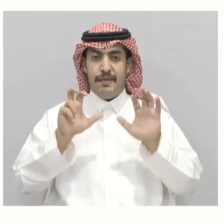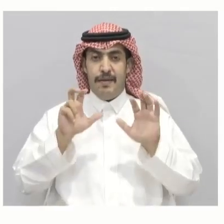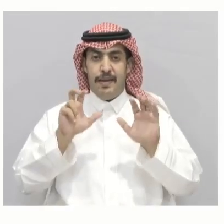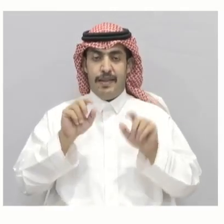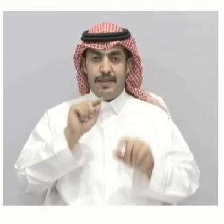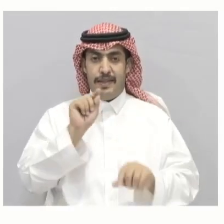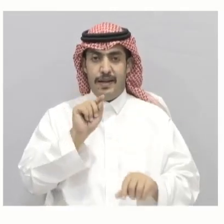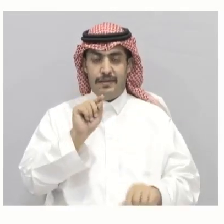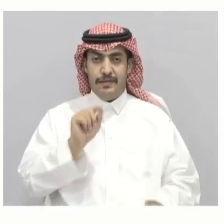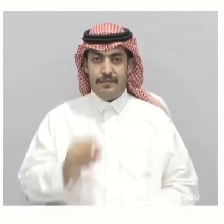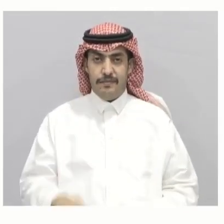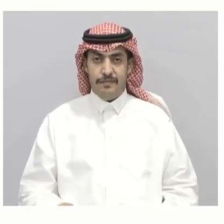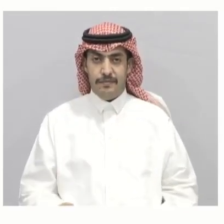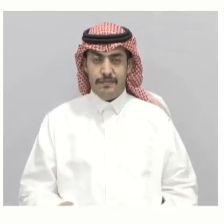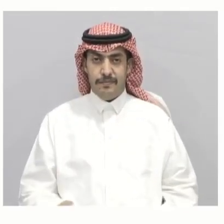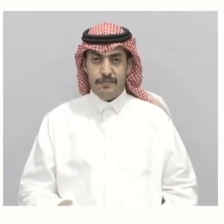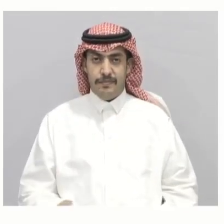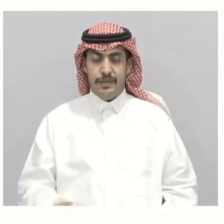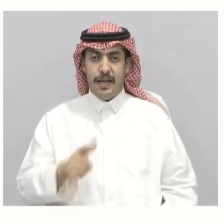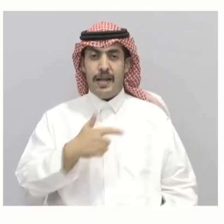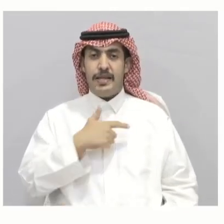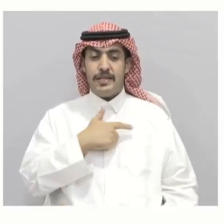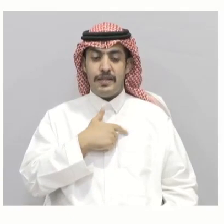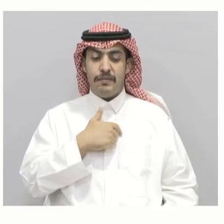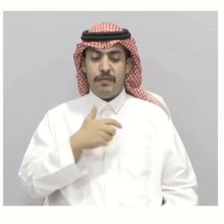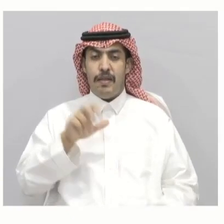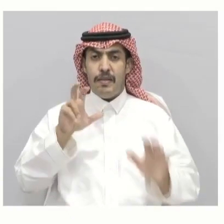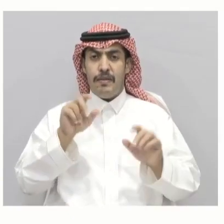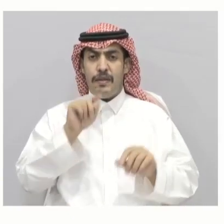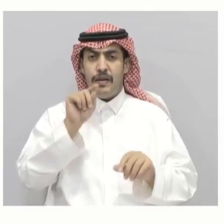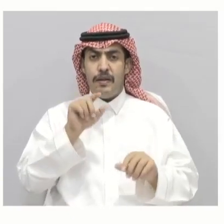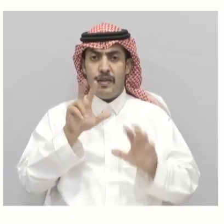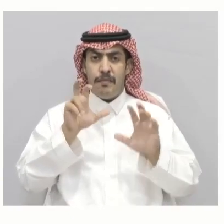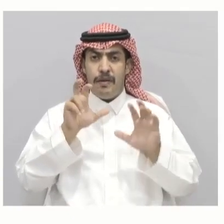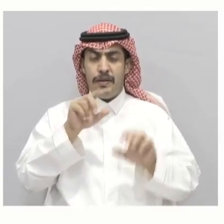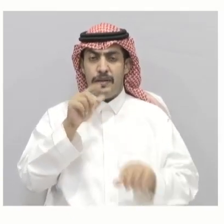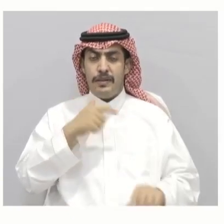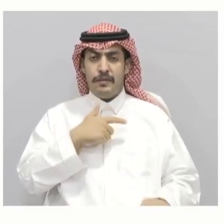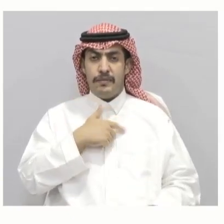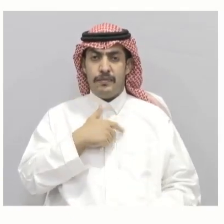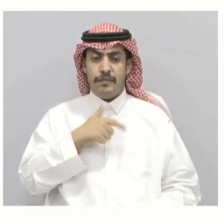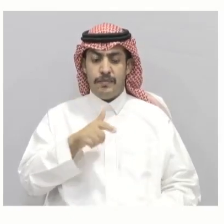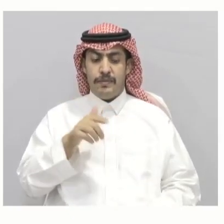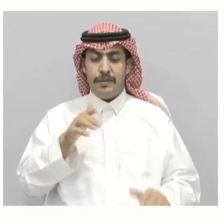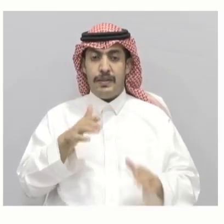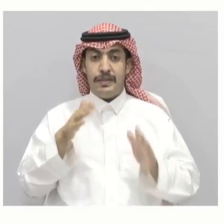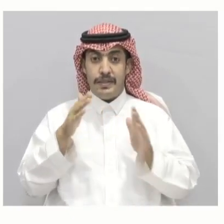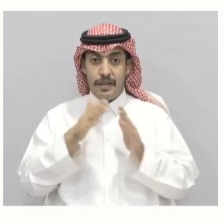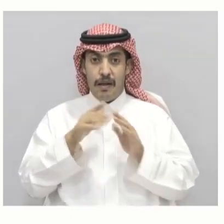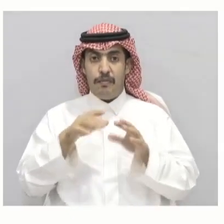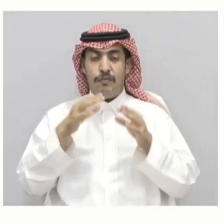درجه ها ماذا افعل ثمانون درجه ثمانون درجه الزاوتان